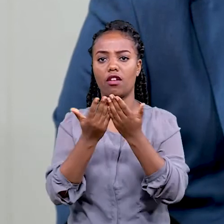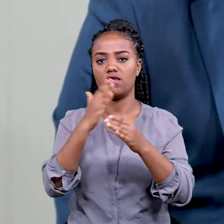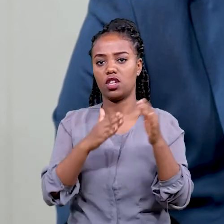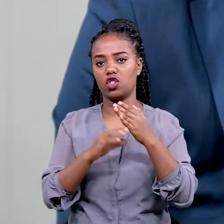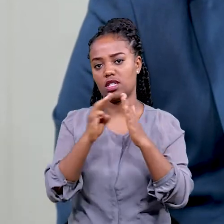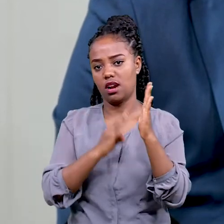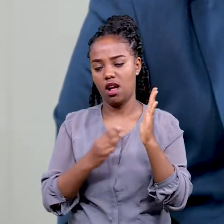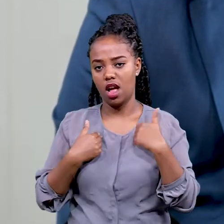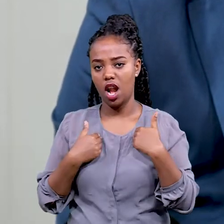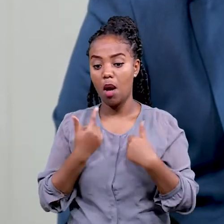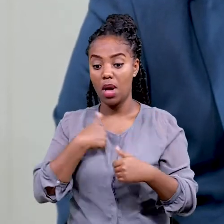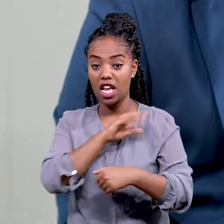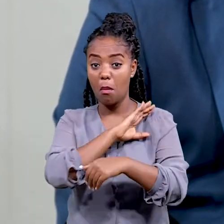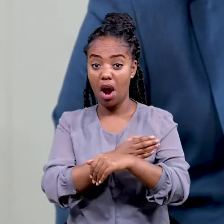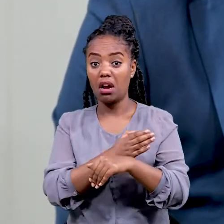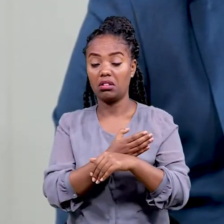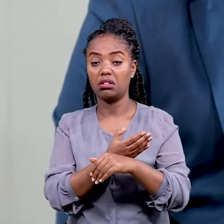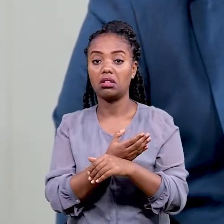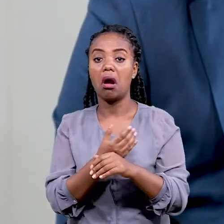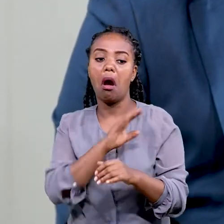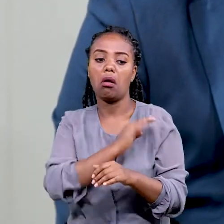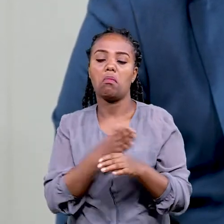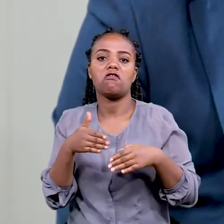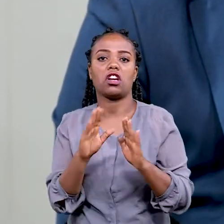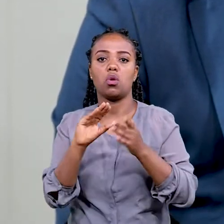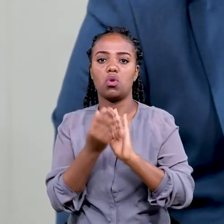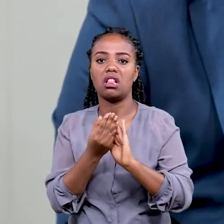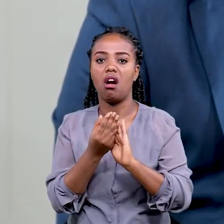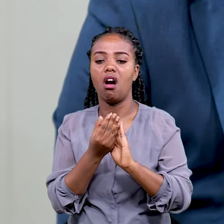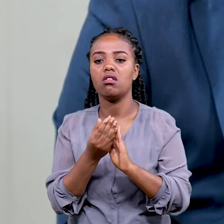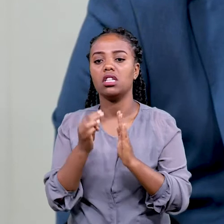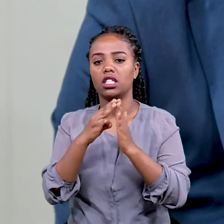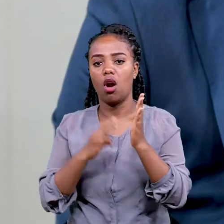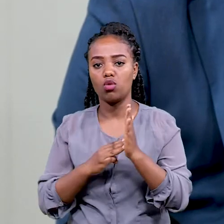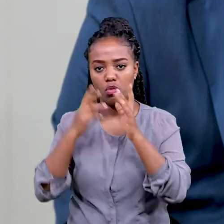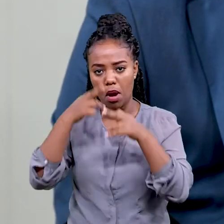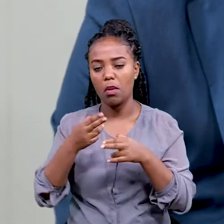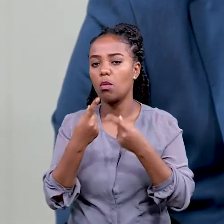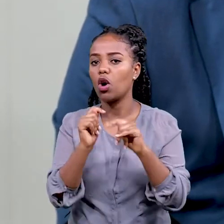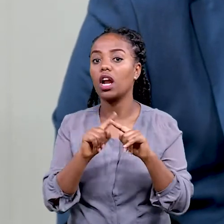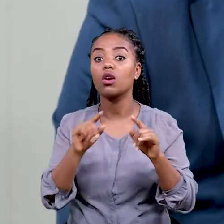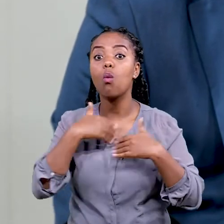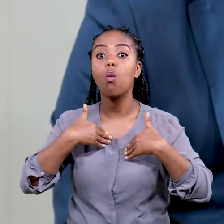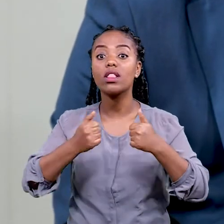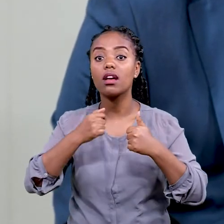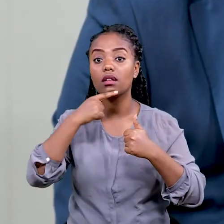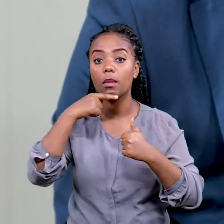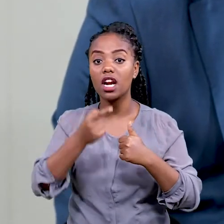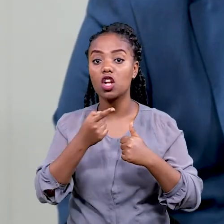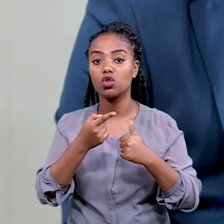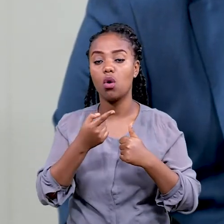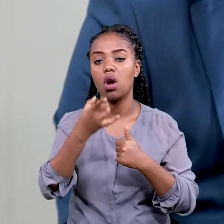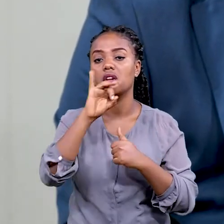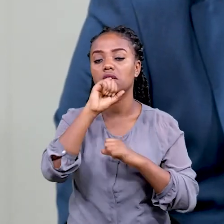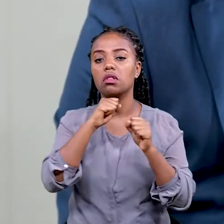በእኛም ሀገርም አቅም በፈቀደ እነዚያን ስታንዳርዶች ተግባራዊ ለማድረግ ሙከራዎች አሉ። ግን ወጣት ብለን የምንይዛቸው ከ18 በታች ያሉትን በአጠቃላይ